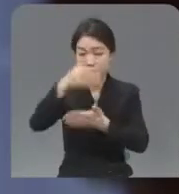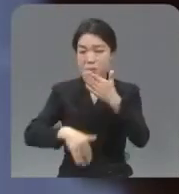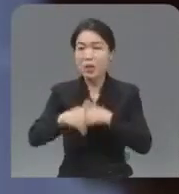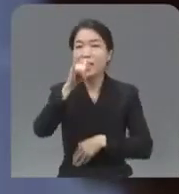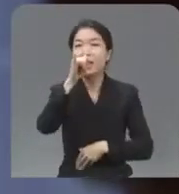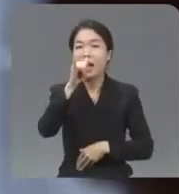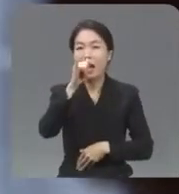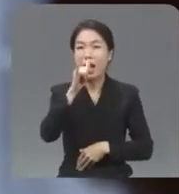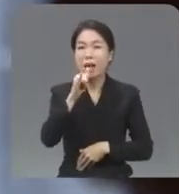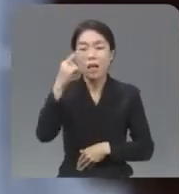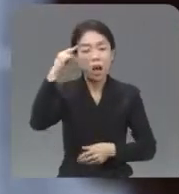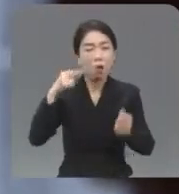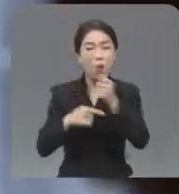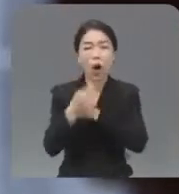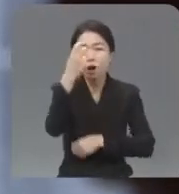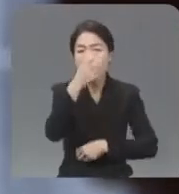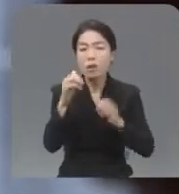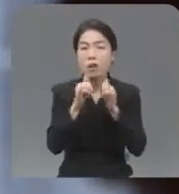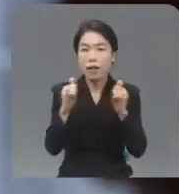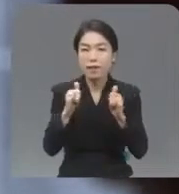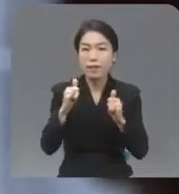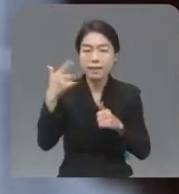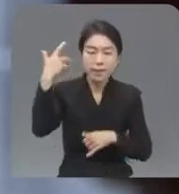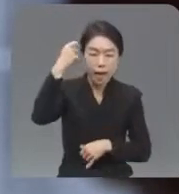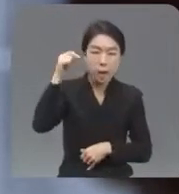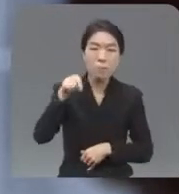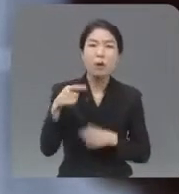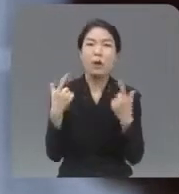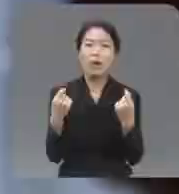남긴다. 과학수사관들이 가슴에 품는 신조입니다.